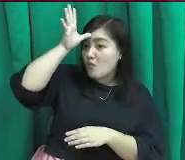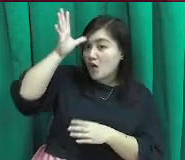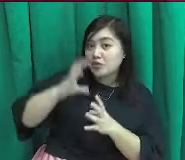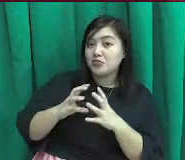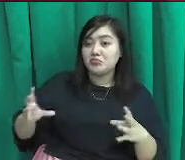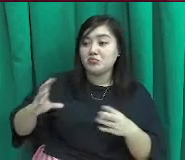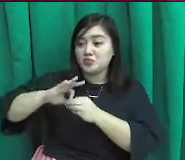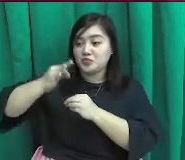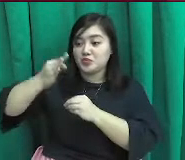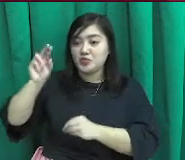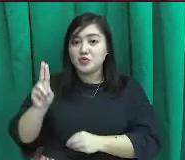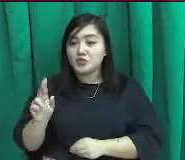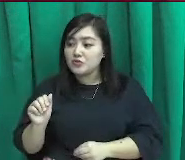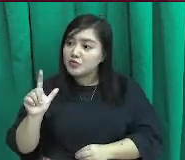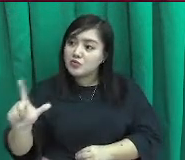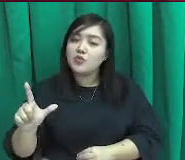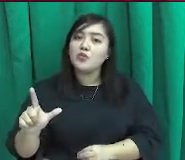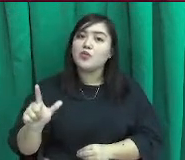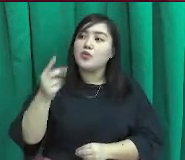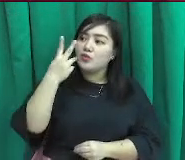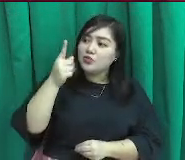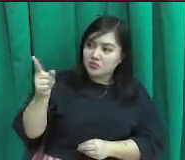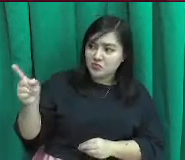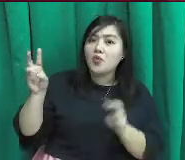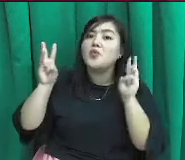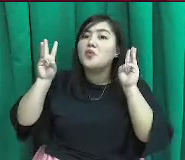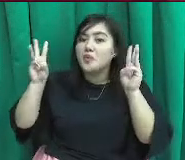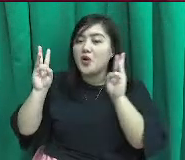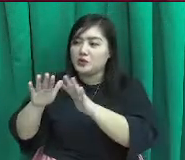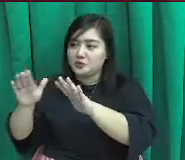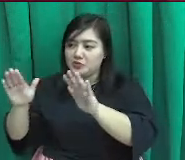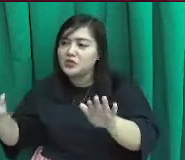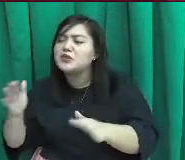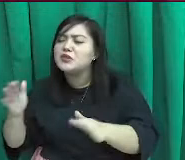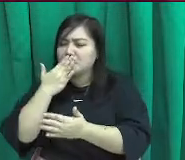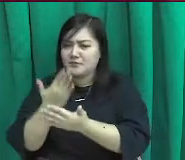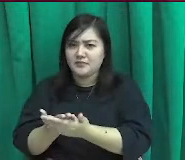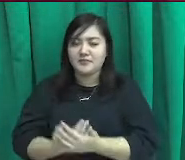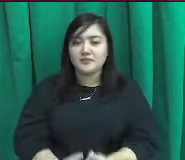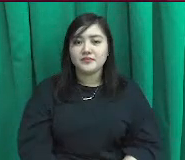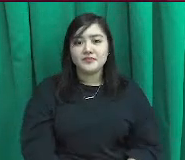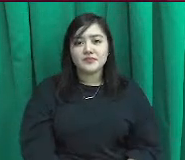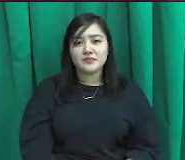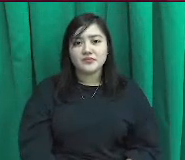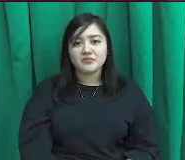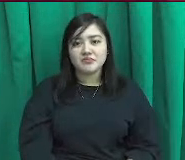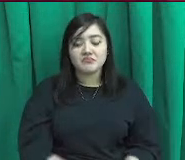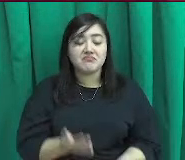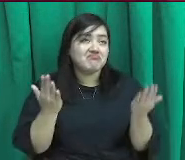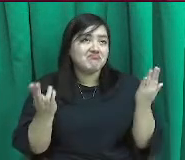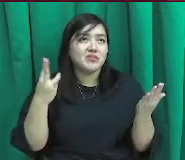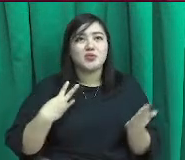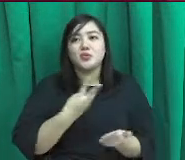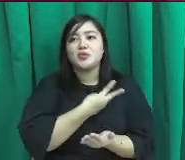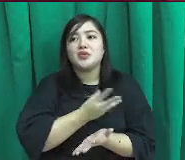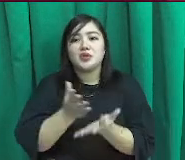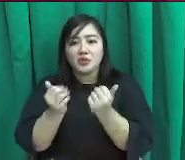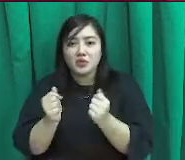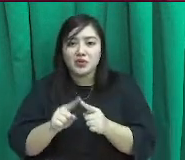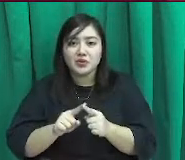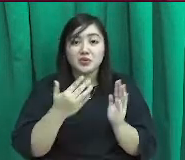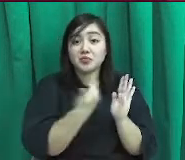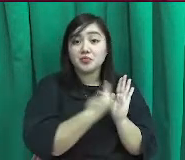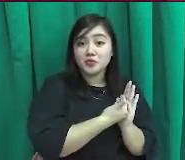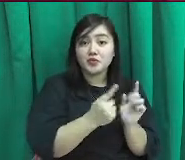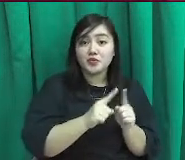na. Talagang tingnan mo yung mga anak, ang titino. You see? Minsan may gusto tayong ganun patunayan sa tao eh. Pero mali po eh. Kaya nagkakaroon